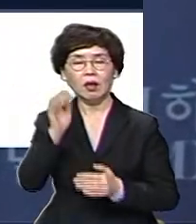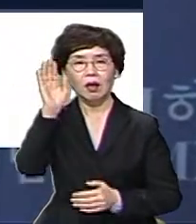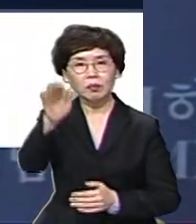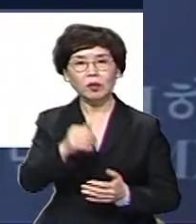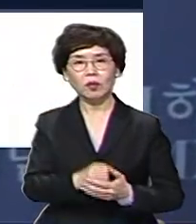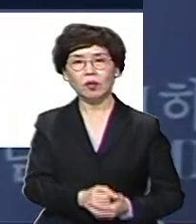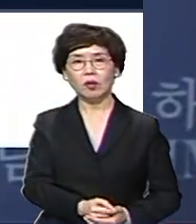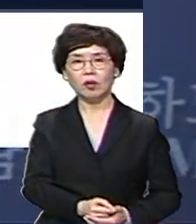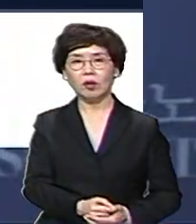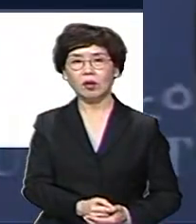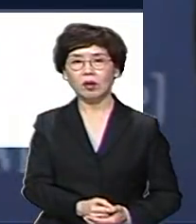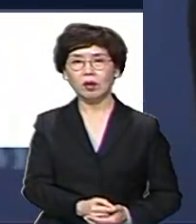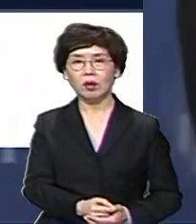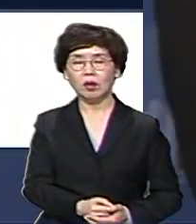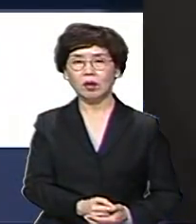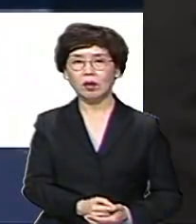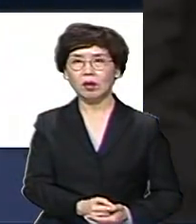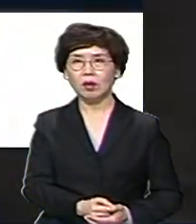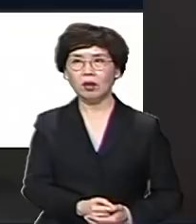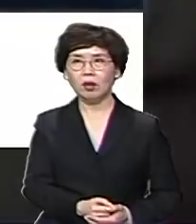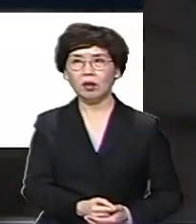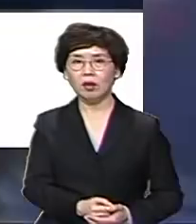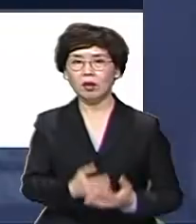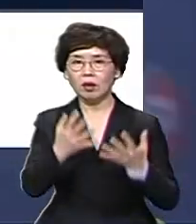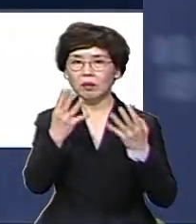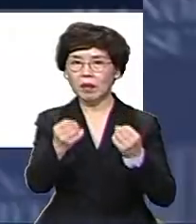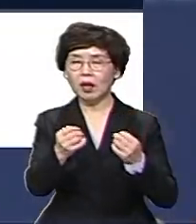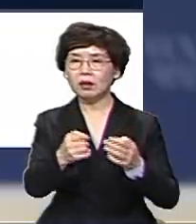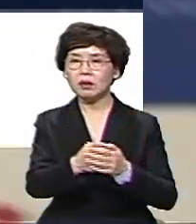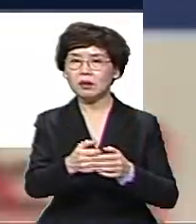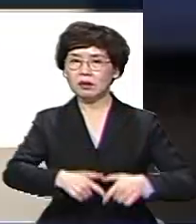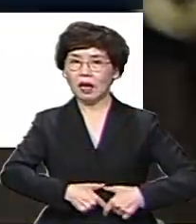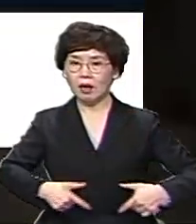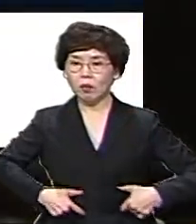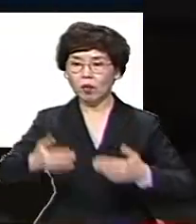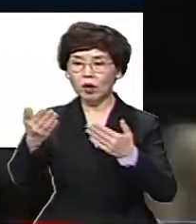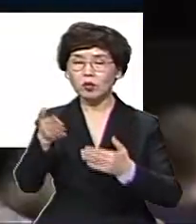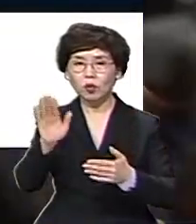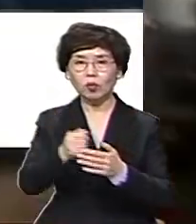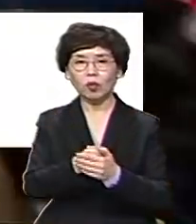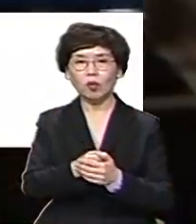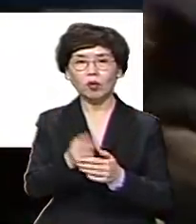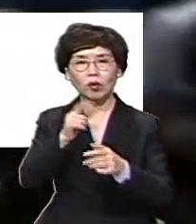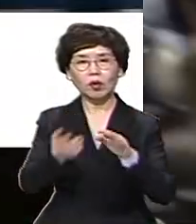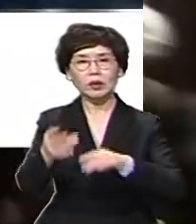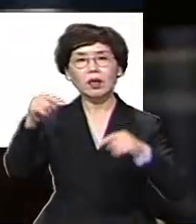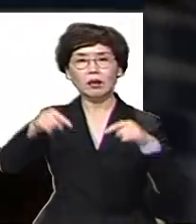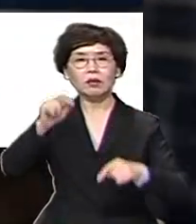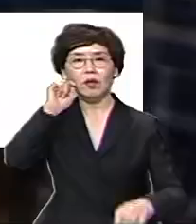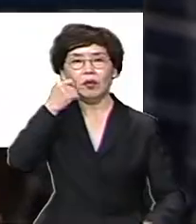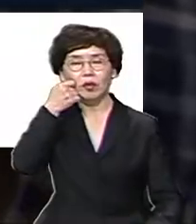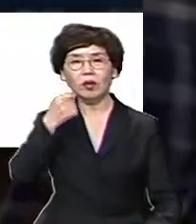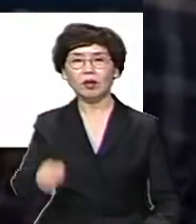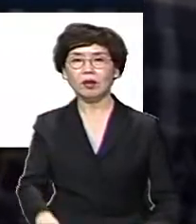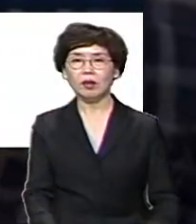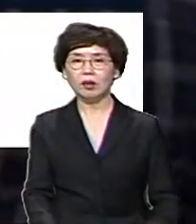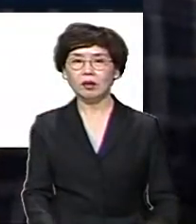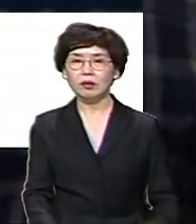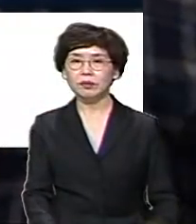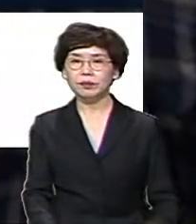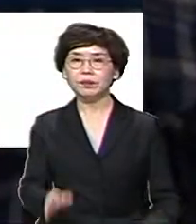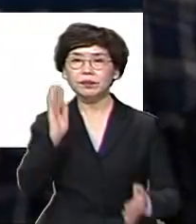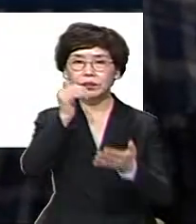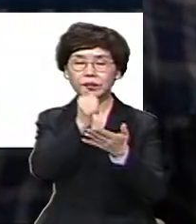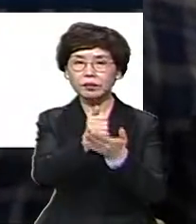그렇기 때문에 앞으로 큰 양보를 해도 더 이상 진전이 되지 않습니다. 좋은 질문하십시오.